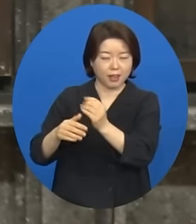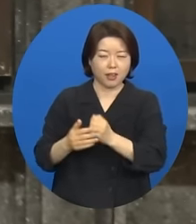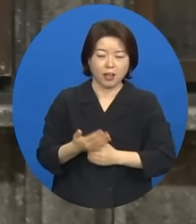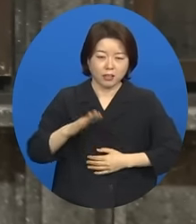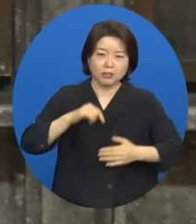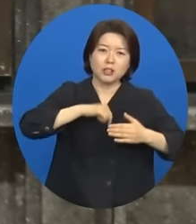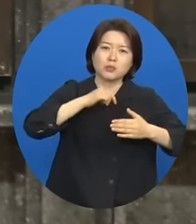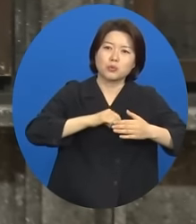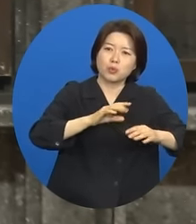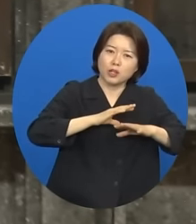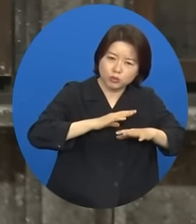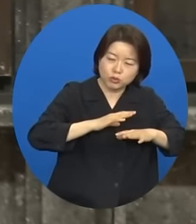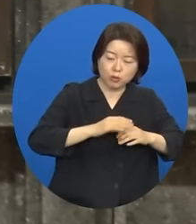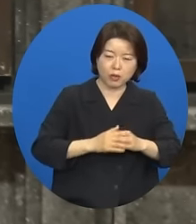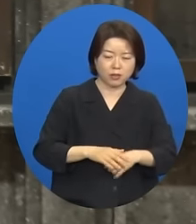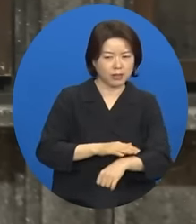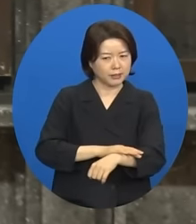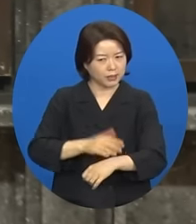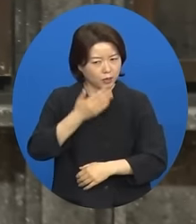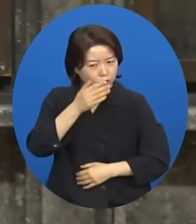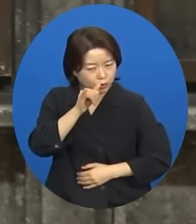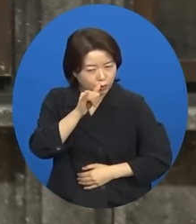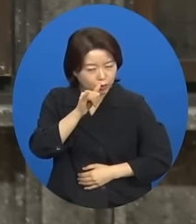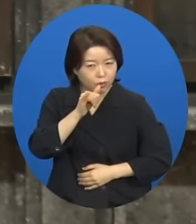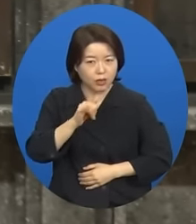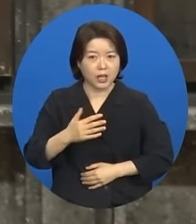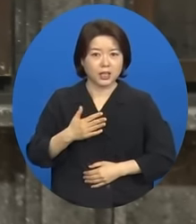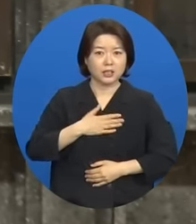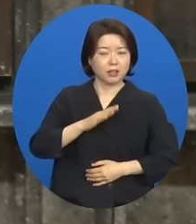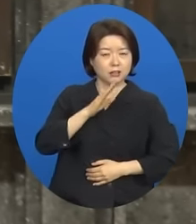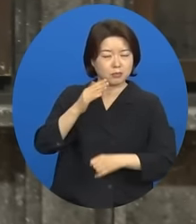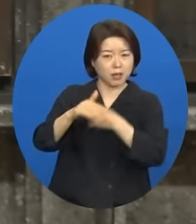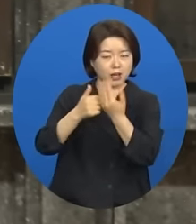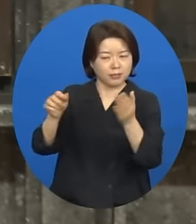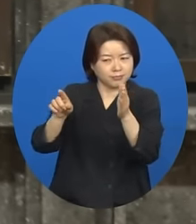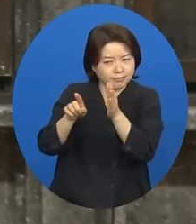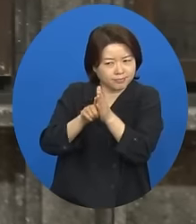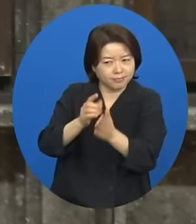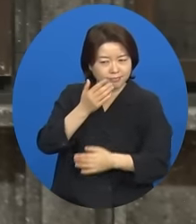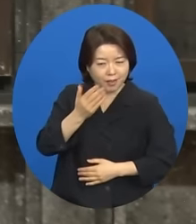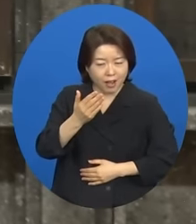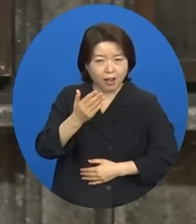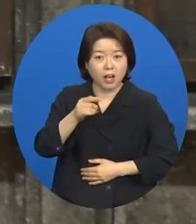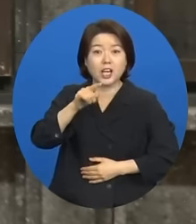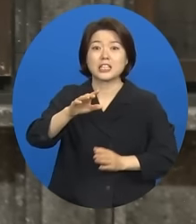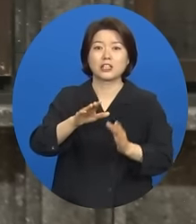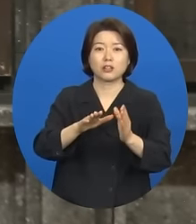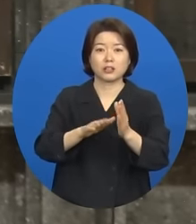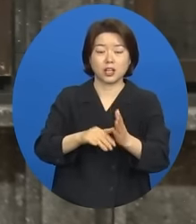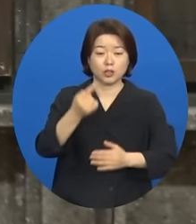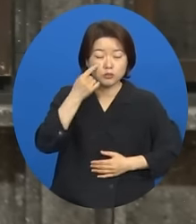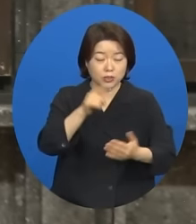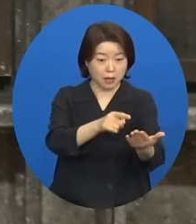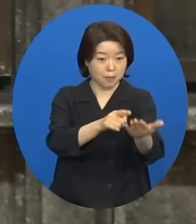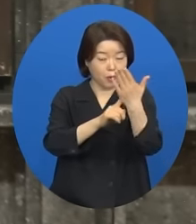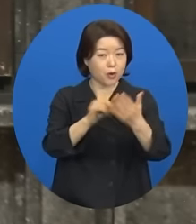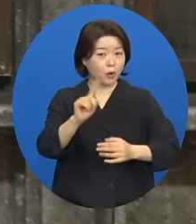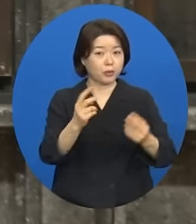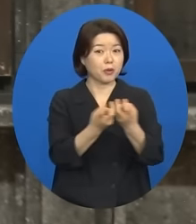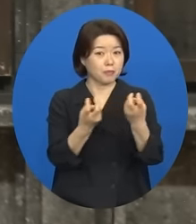두려움이 밀려오고 내가 잘한 걸까? 내가 정말 하나님을 신뢰할 수 있을까 할 때에 눈에 보이는 어떤 방식으로